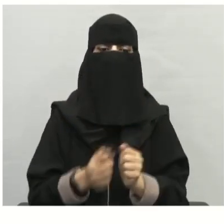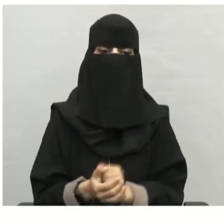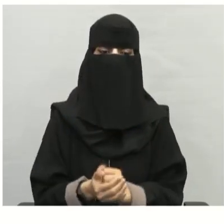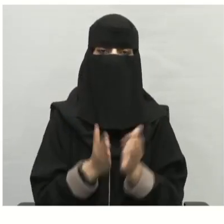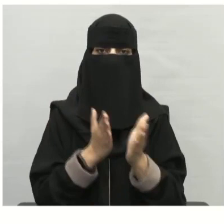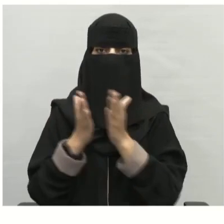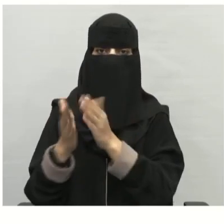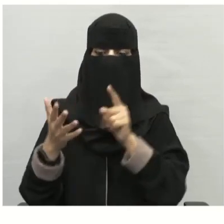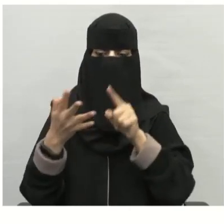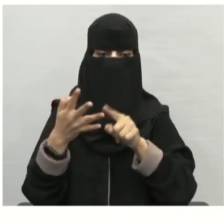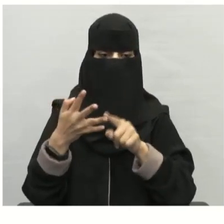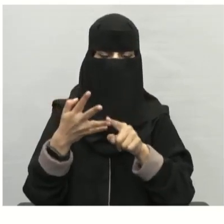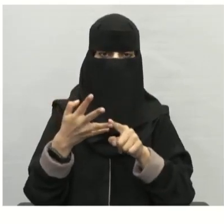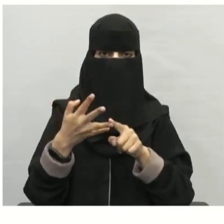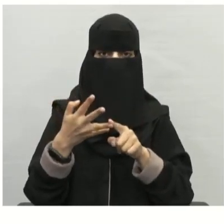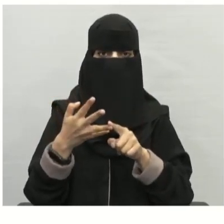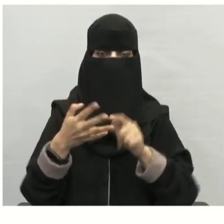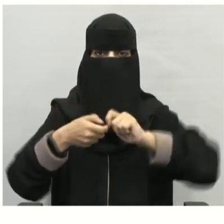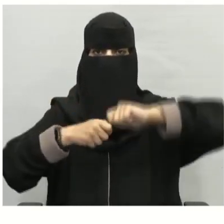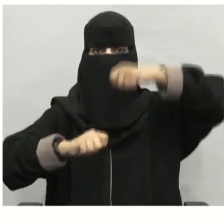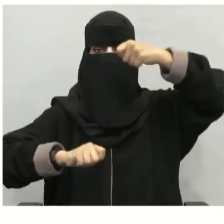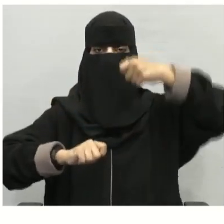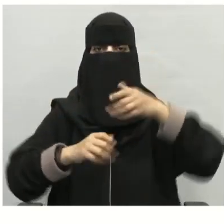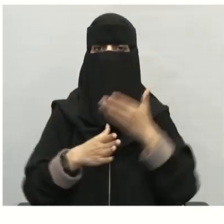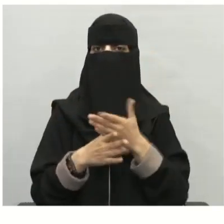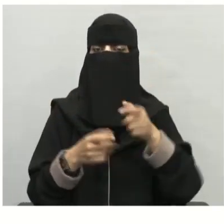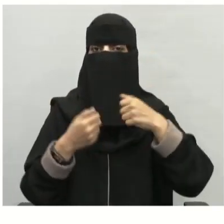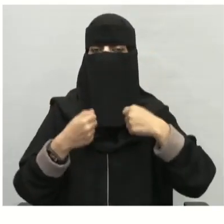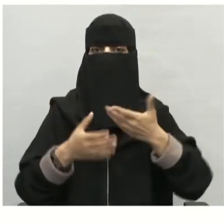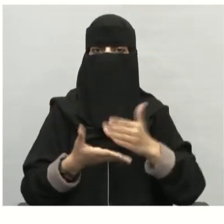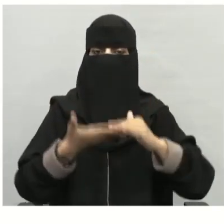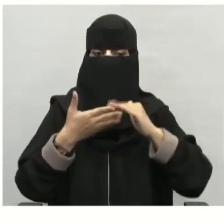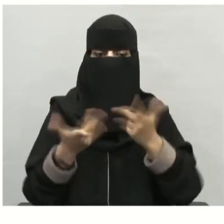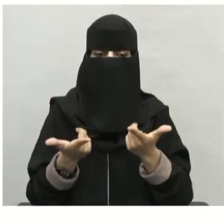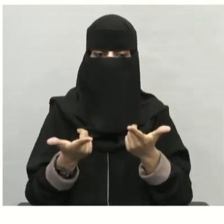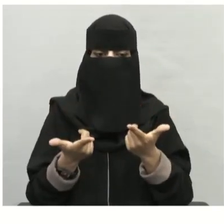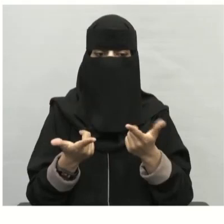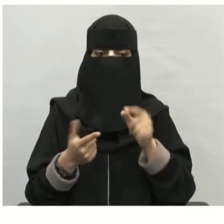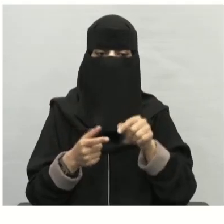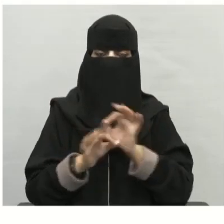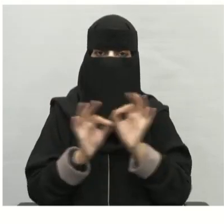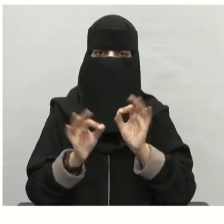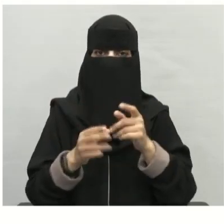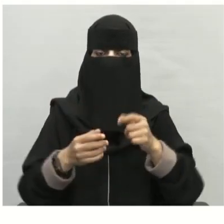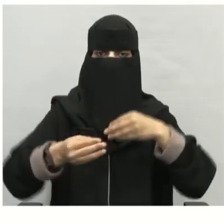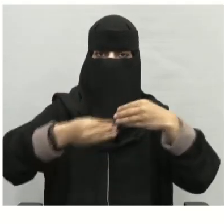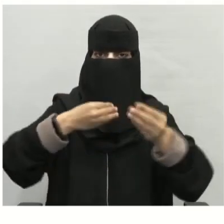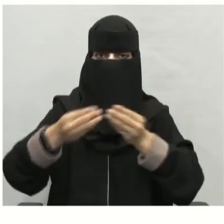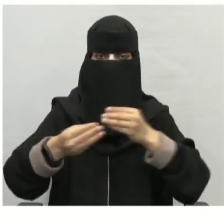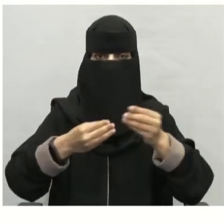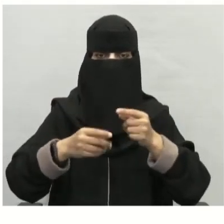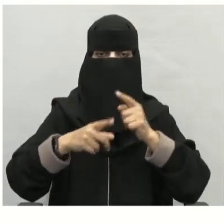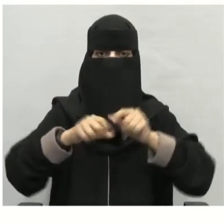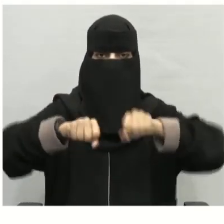اخر الانشطه البدنيه كانت لدينا الاستطاله وهي تساعد في تحسين مرونه العضلات في